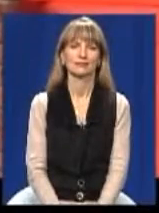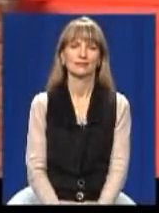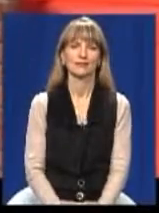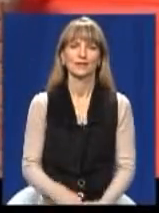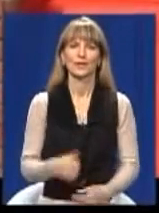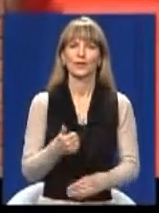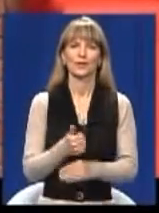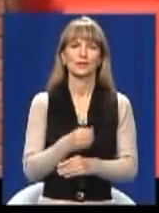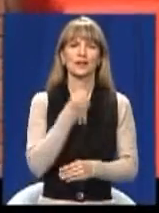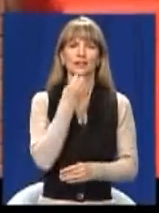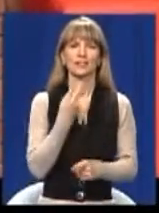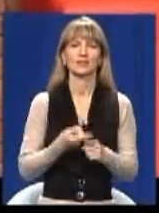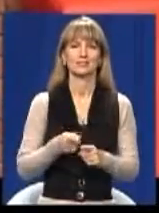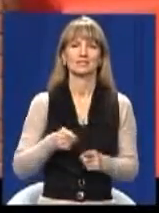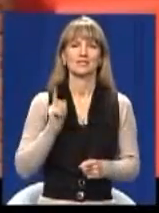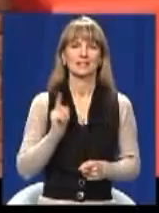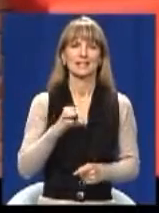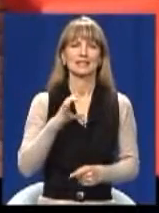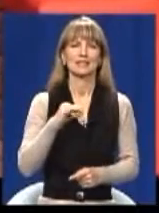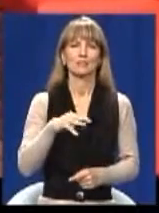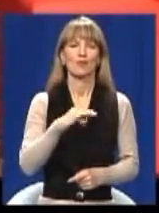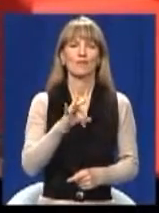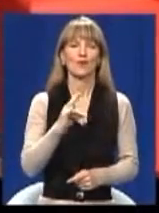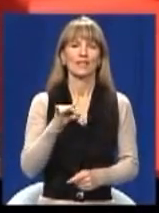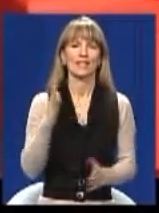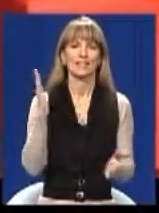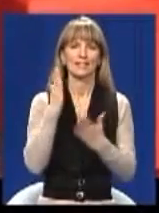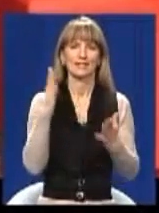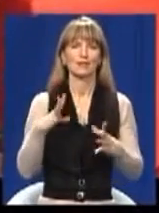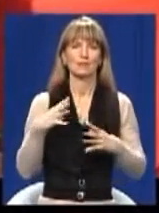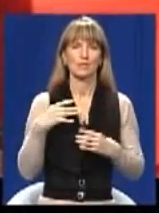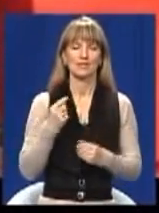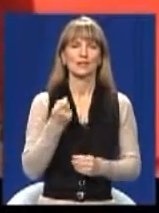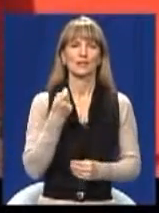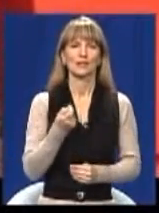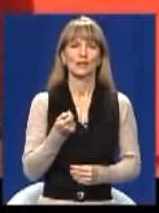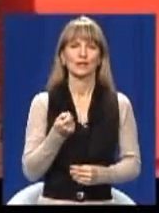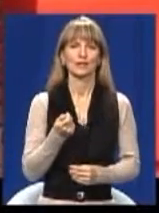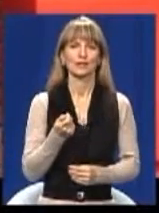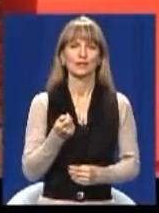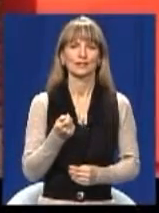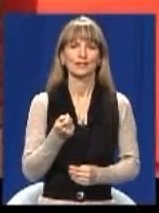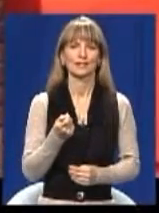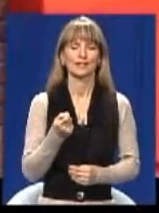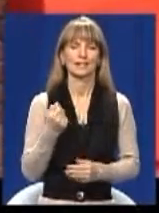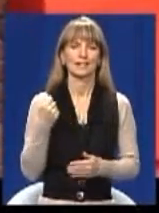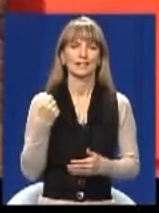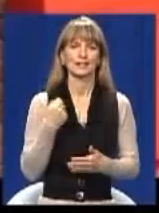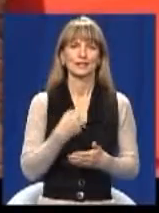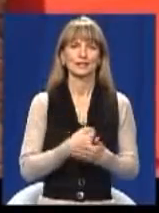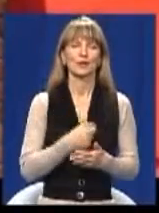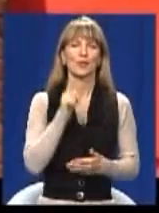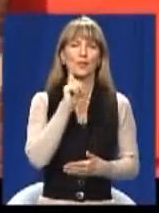Дуже добре, це справжня симфонія вітру. Мене навіть градом трошки стукнуло. Ну, а поки